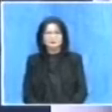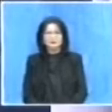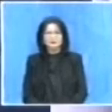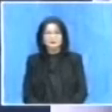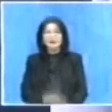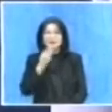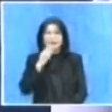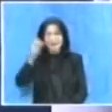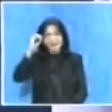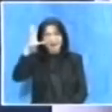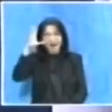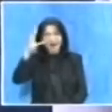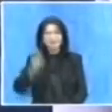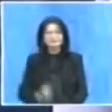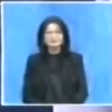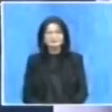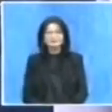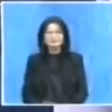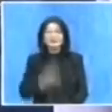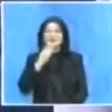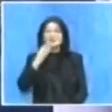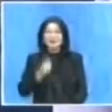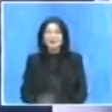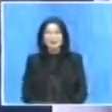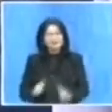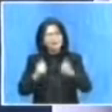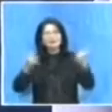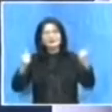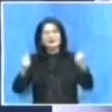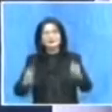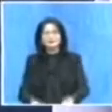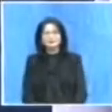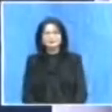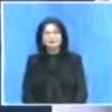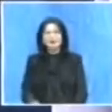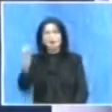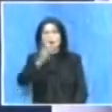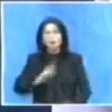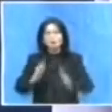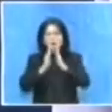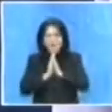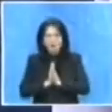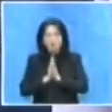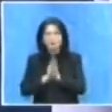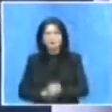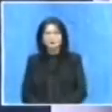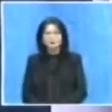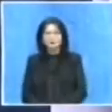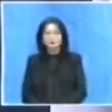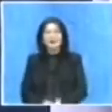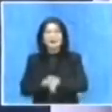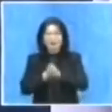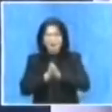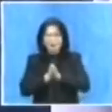Selamat siang, salam sejahtera bagi kita semuanya. Om Swastiastu, Namo